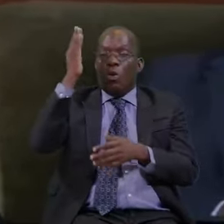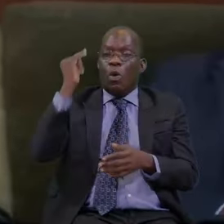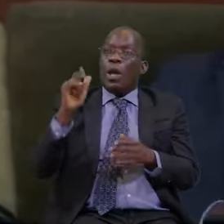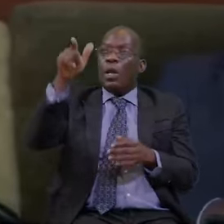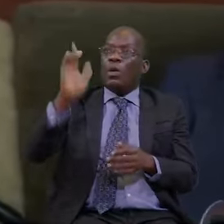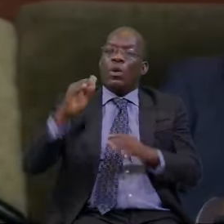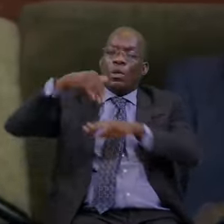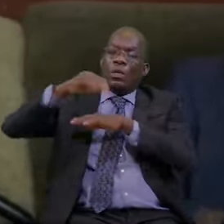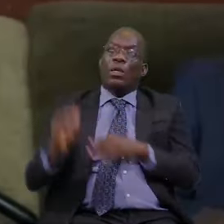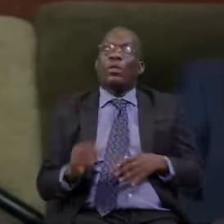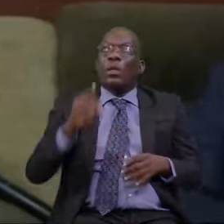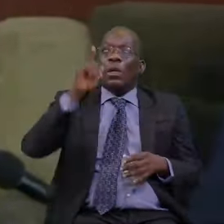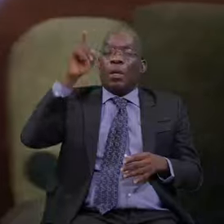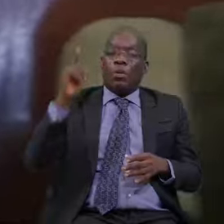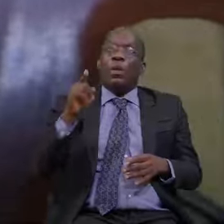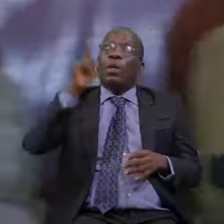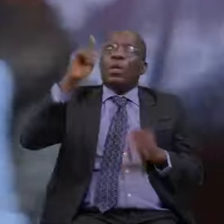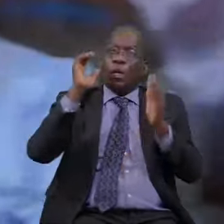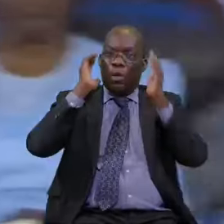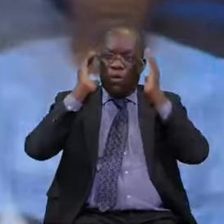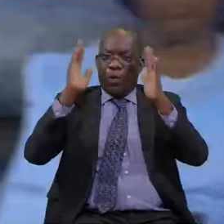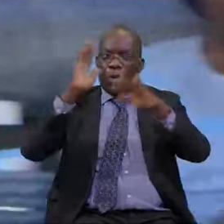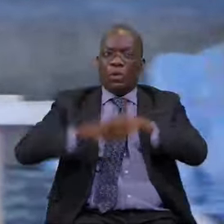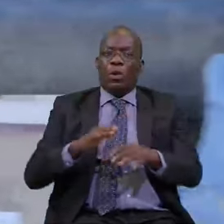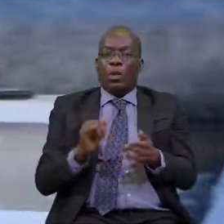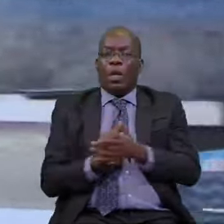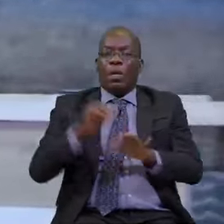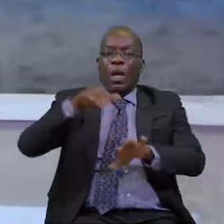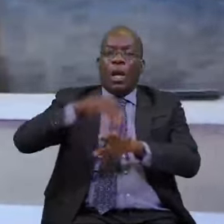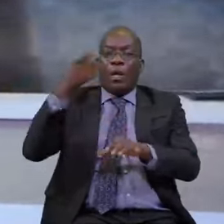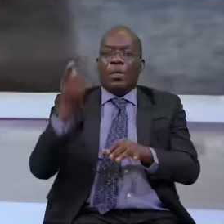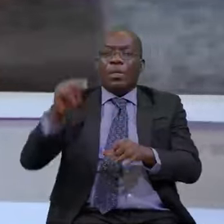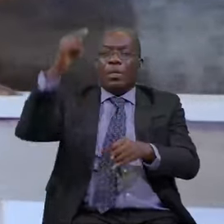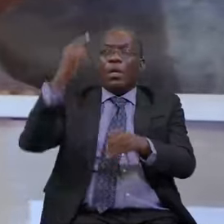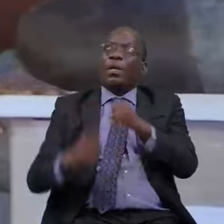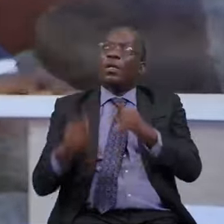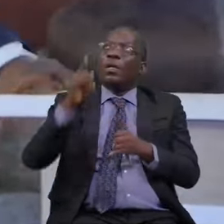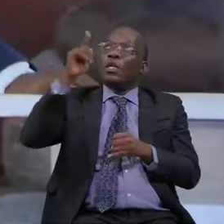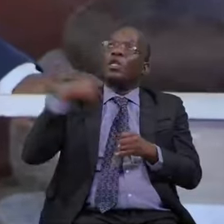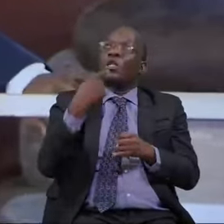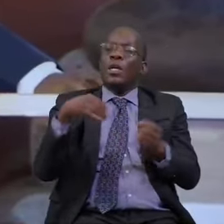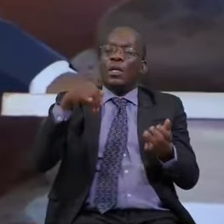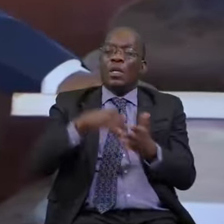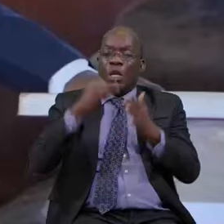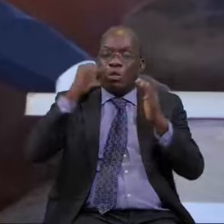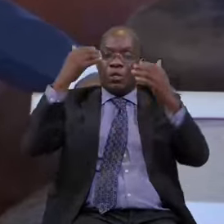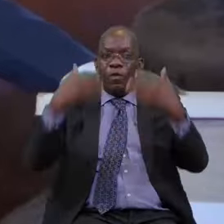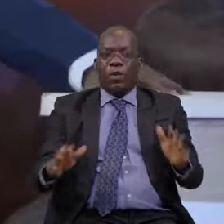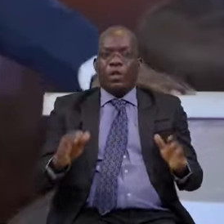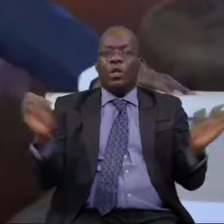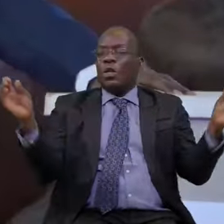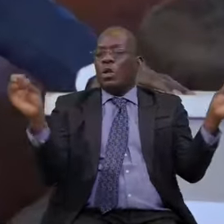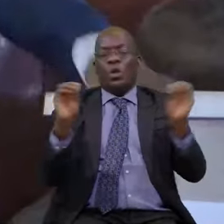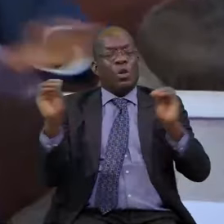envoyé. Il s'est concentré sur cela et à la fin, il a dit, tout est accompli.